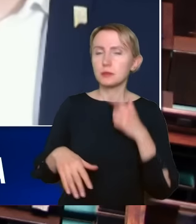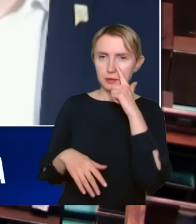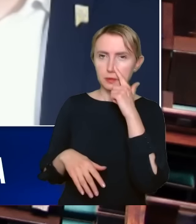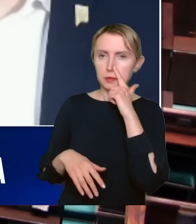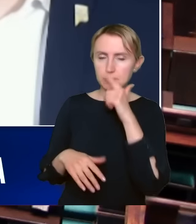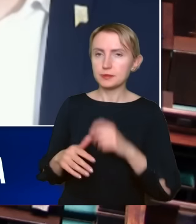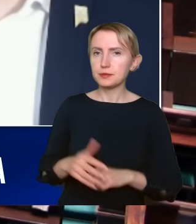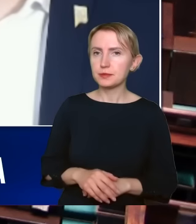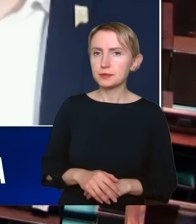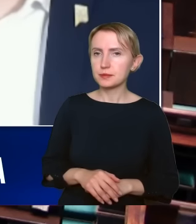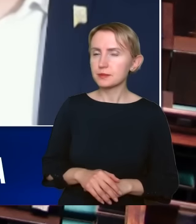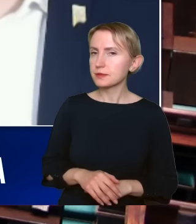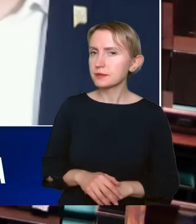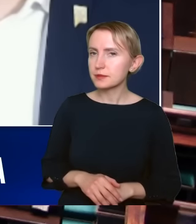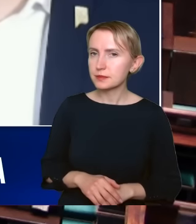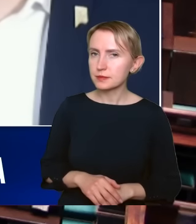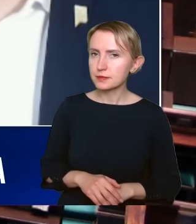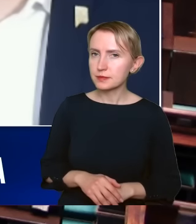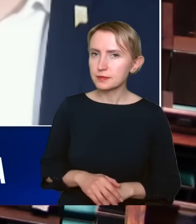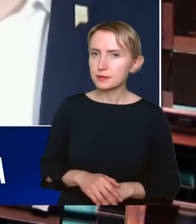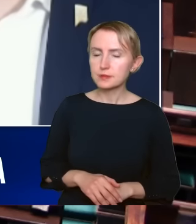Ale co z tymi rzeźnikami? No, tak pan poseł twierdzi, nie, bo